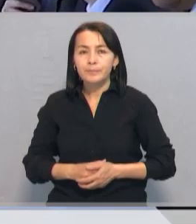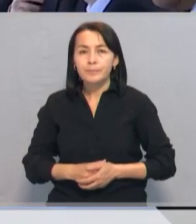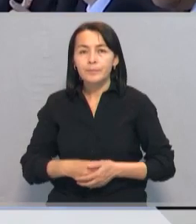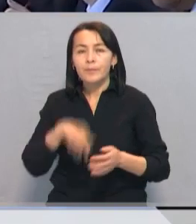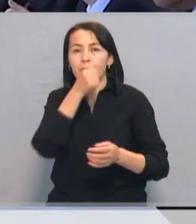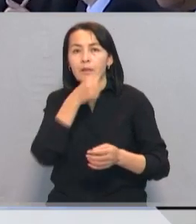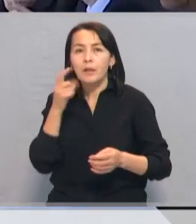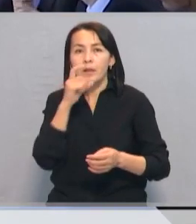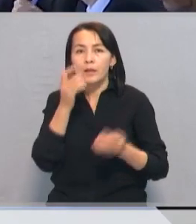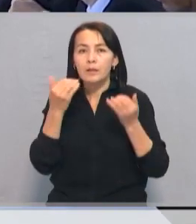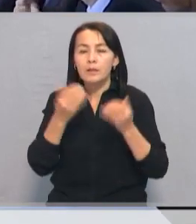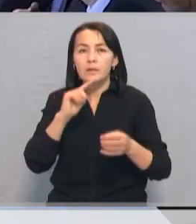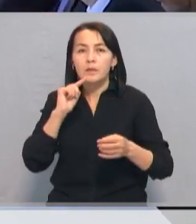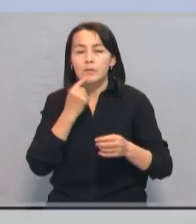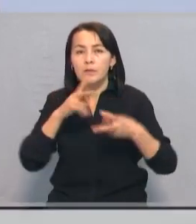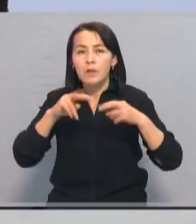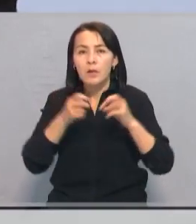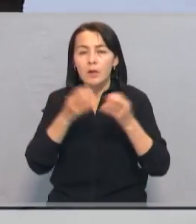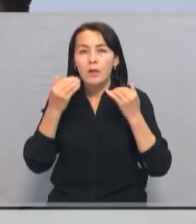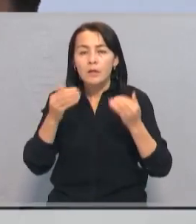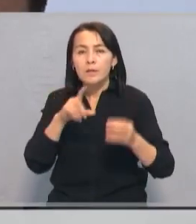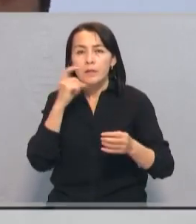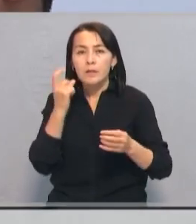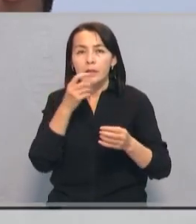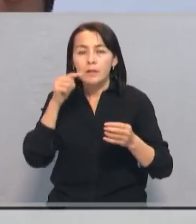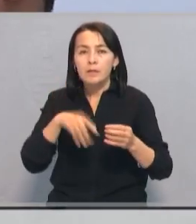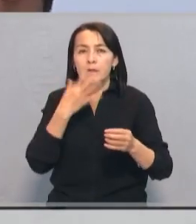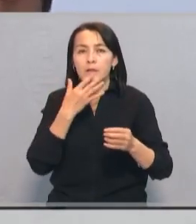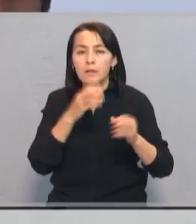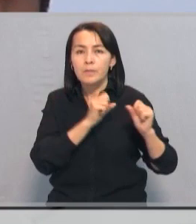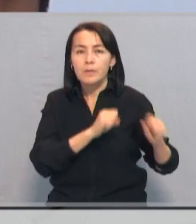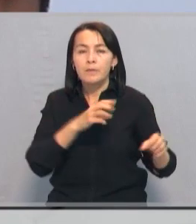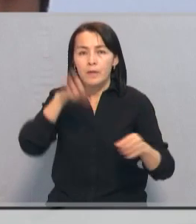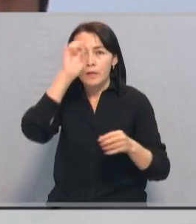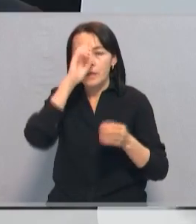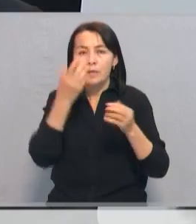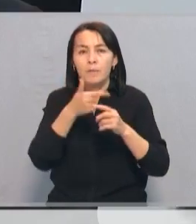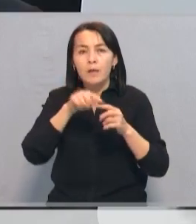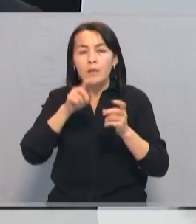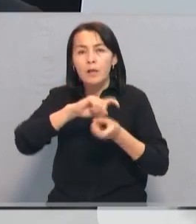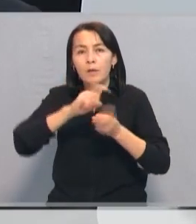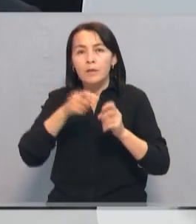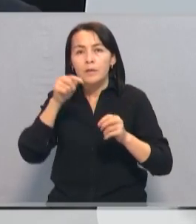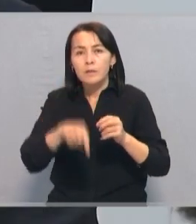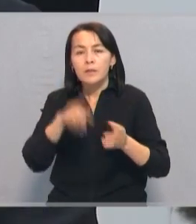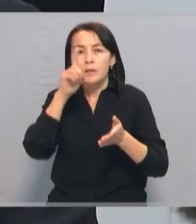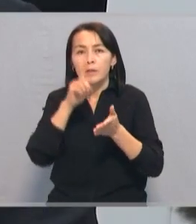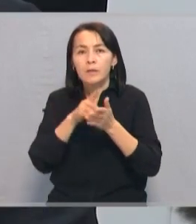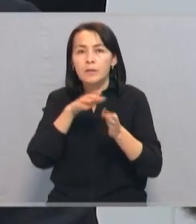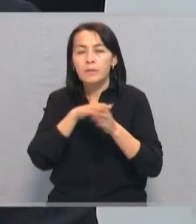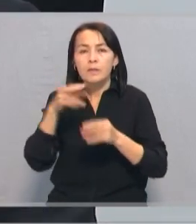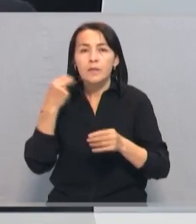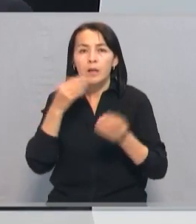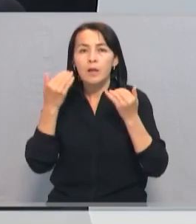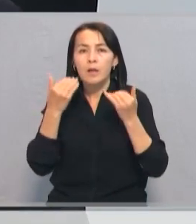Теневая экономика – одна из сложных проблем, угрожающих экономической и национальной безопасности страны. Поэтому борьба с ней должна вестись